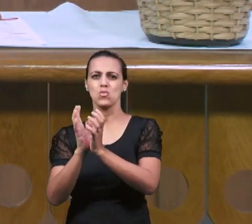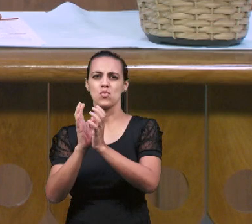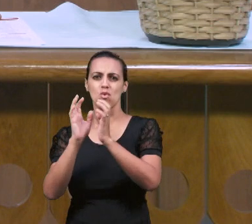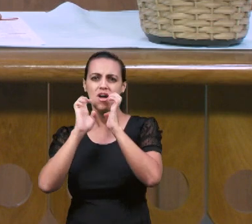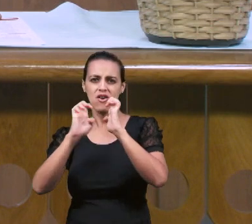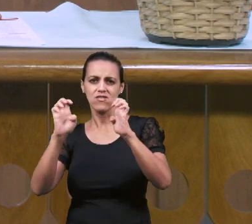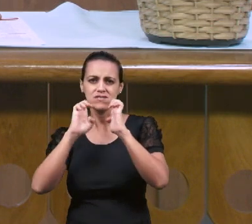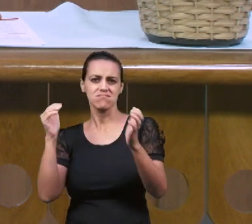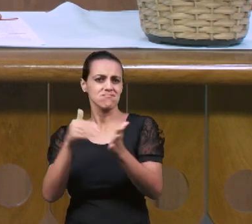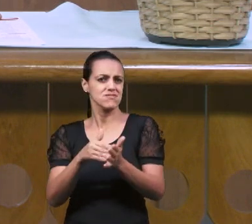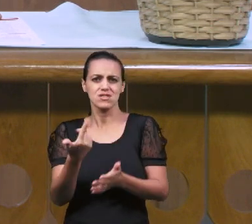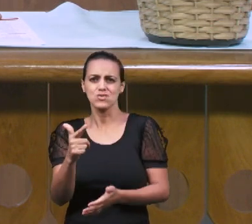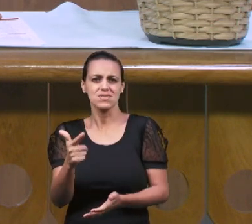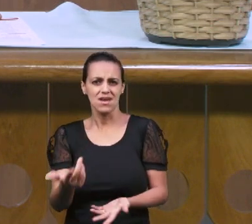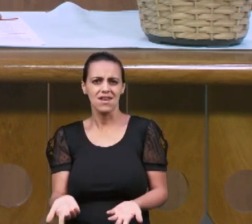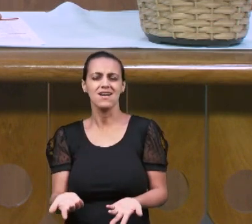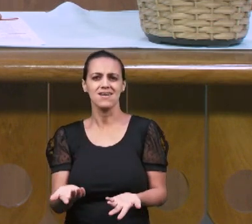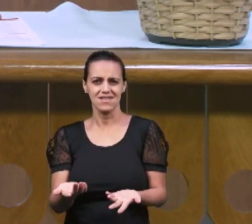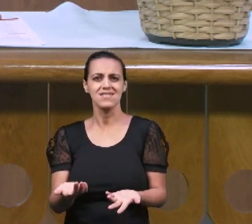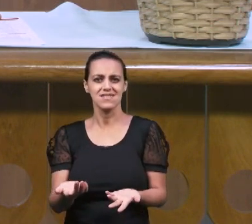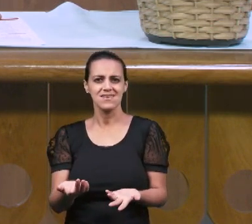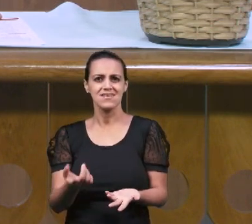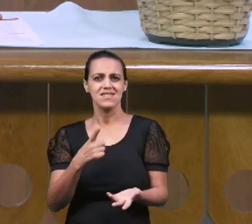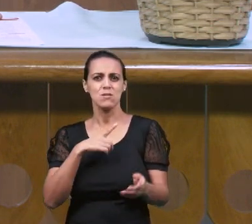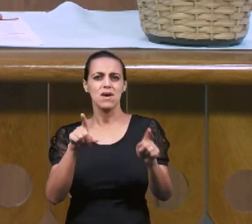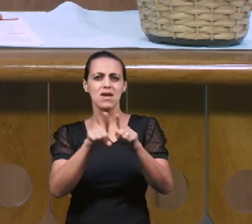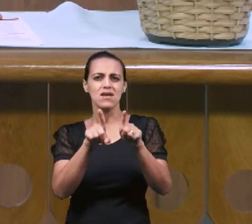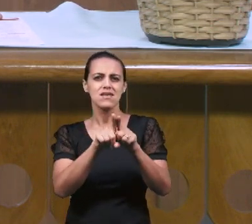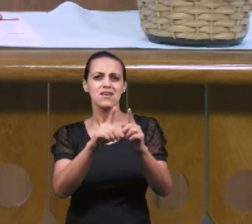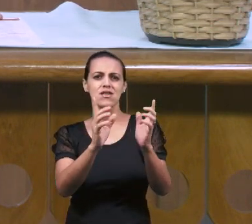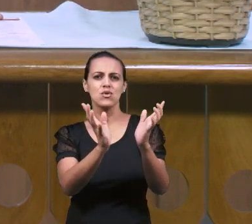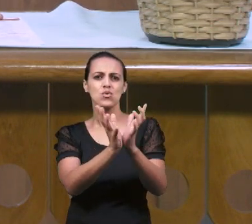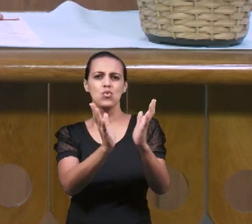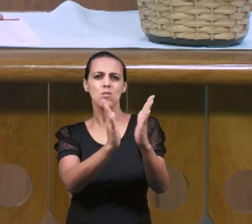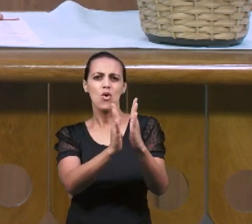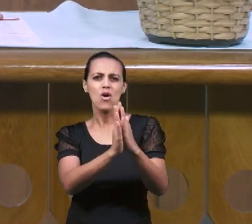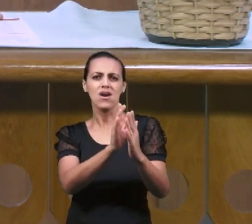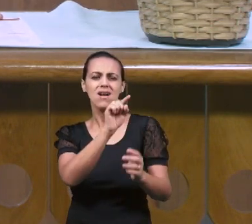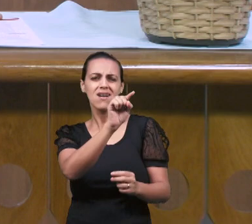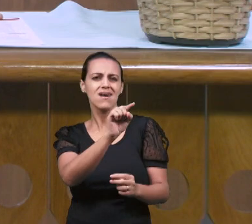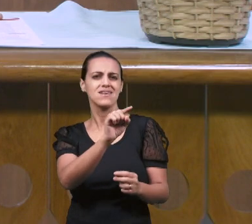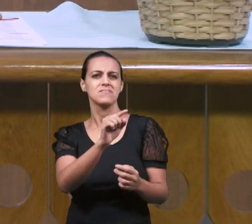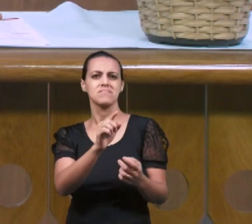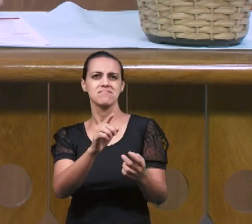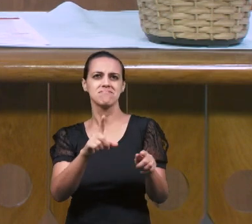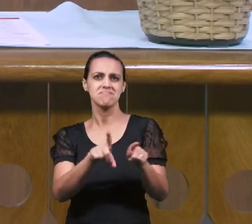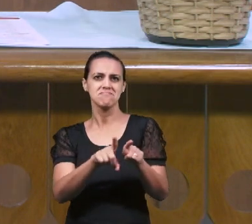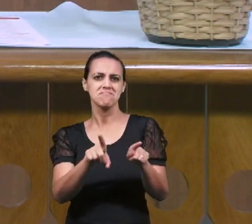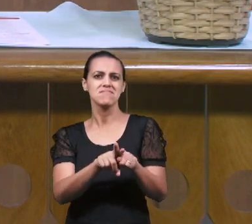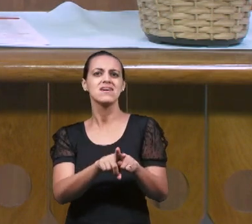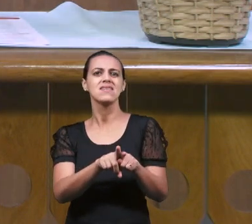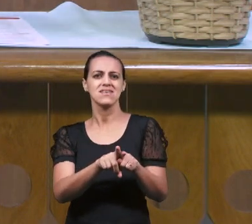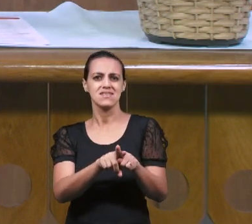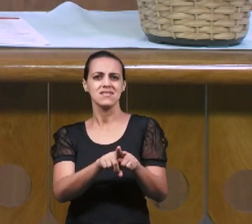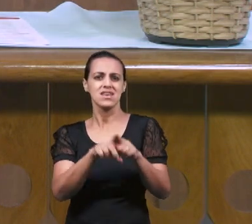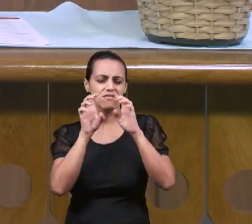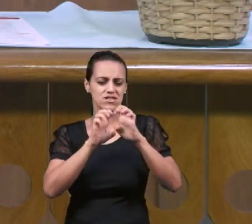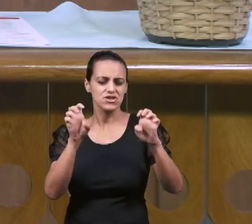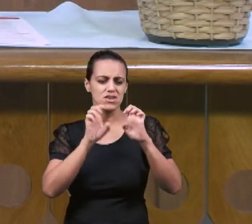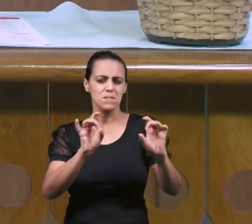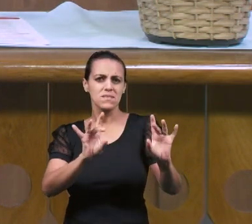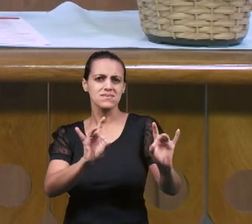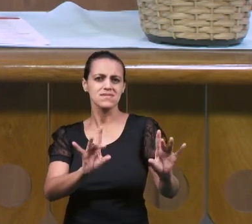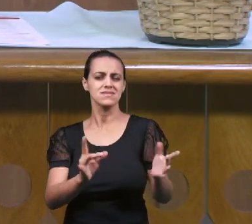le groupe des frères de prière, de semences précieuses, nous avons un réveil d'un peuple.